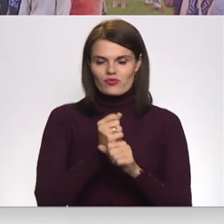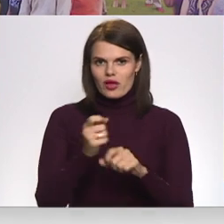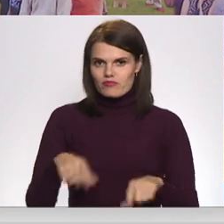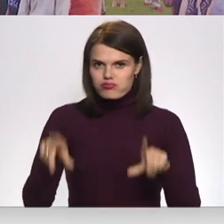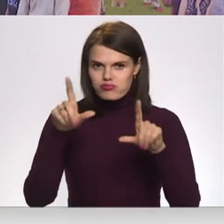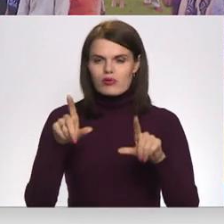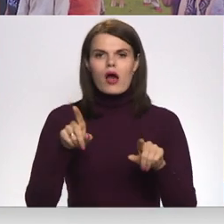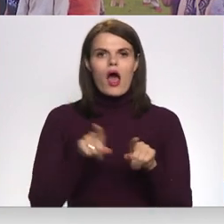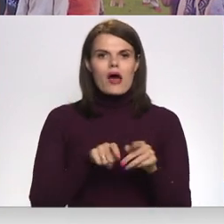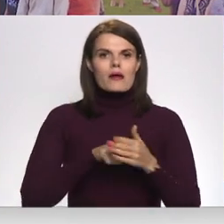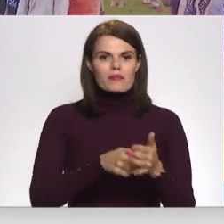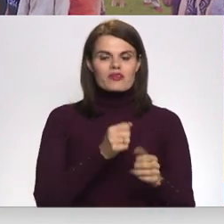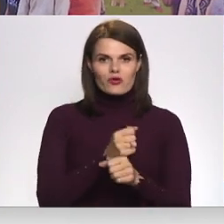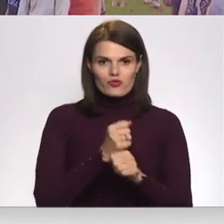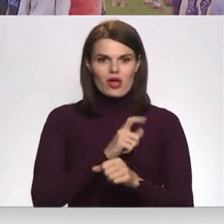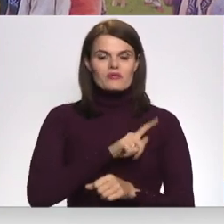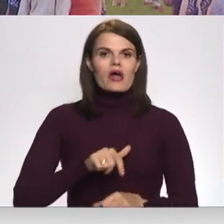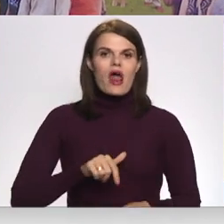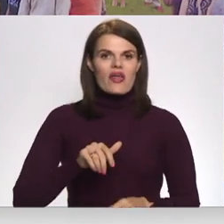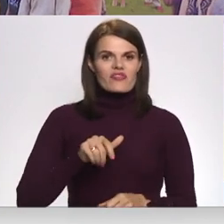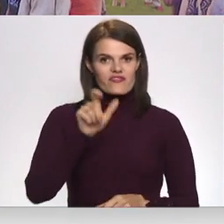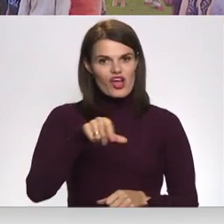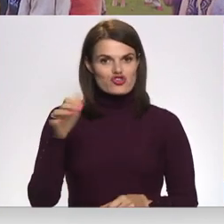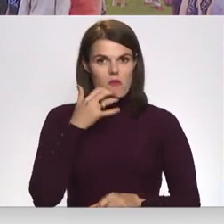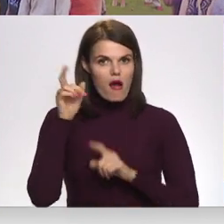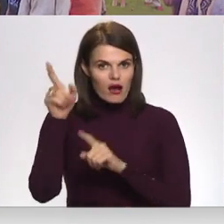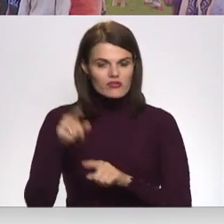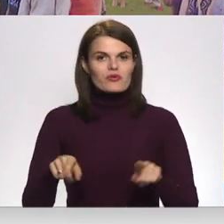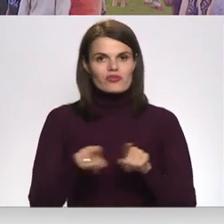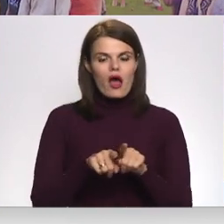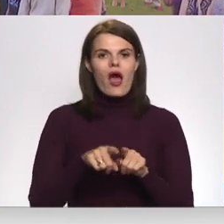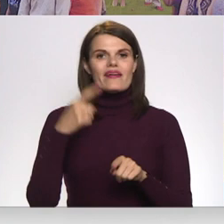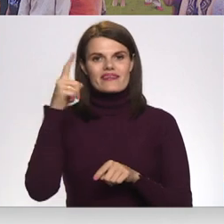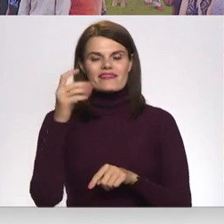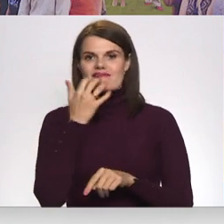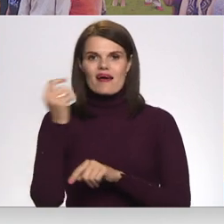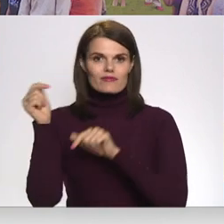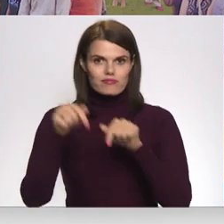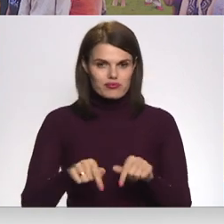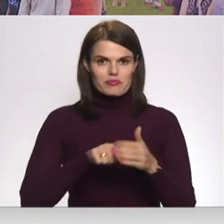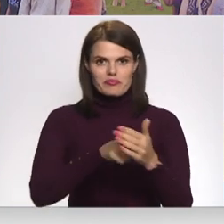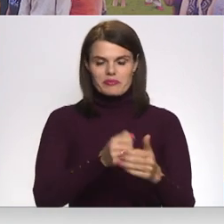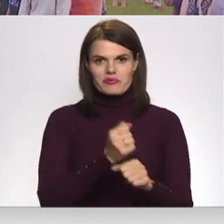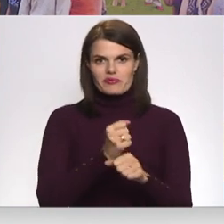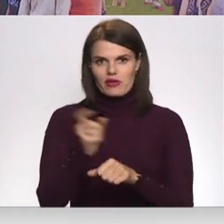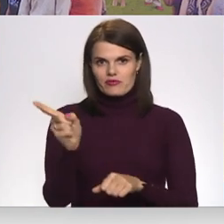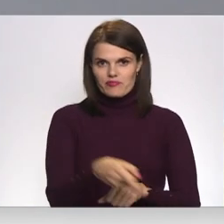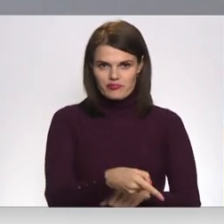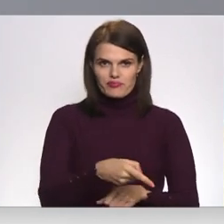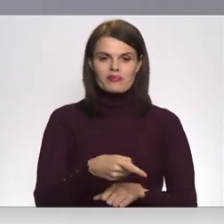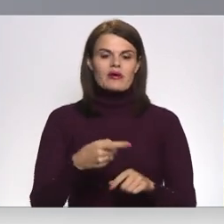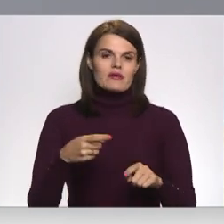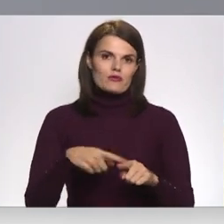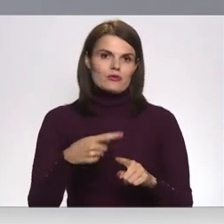piespiedu darbs ne tikai Latvijas pilsoņiem ārzemēs, bet trešo valstu piederīgiem šeit Latvijā, kļūstot par cilvēku tirdzniecības upuriem